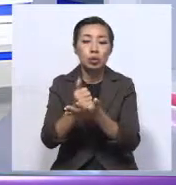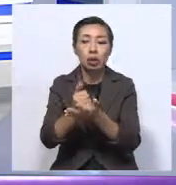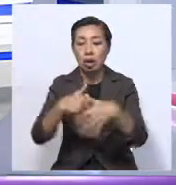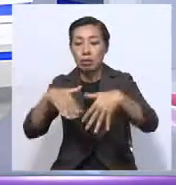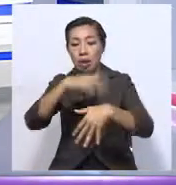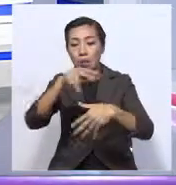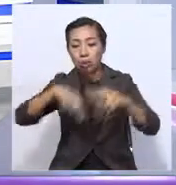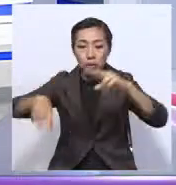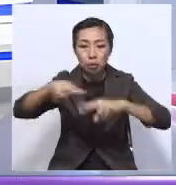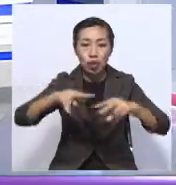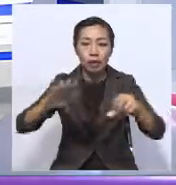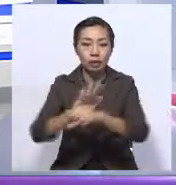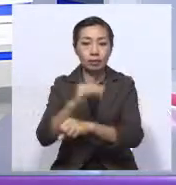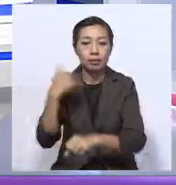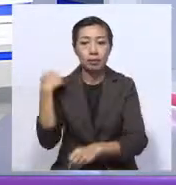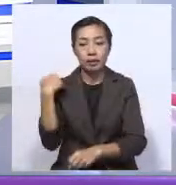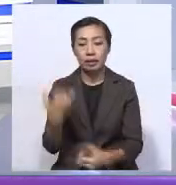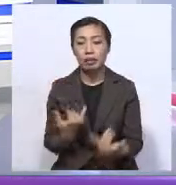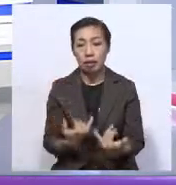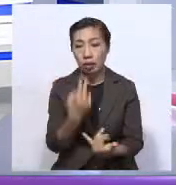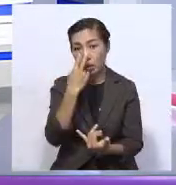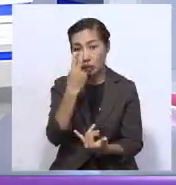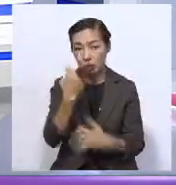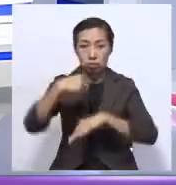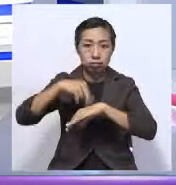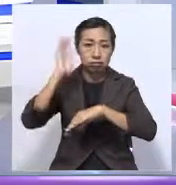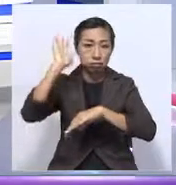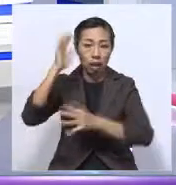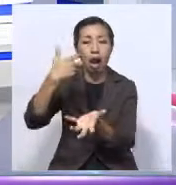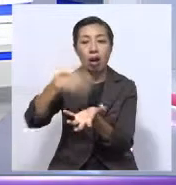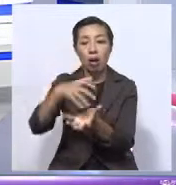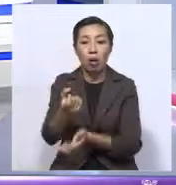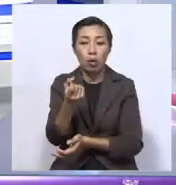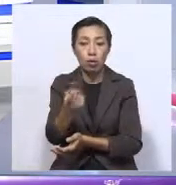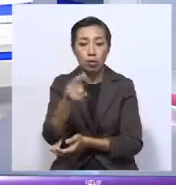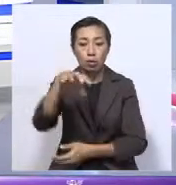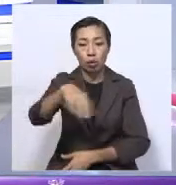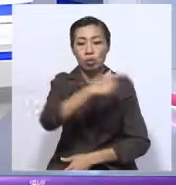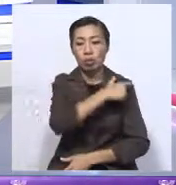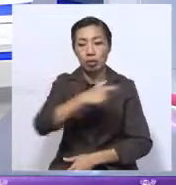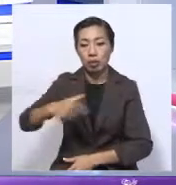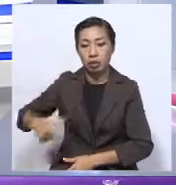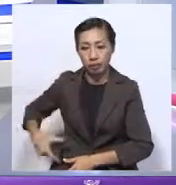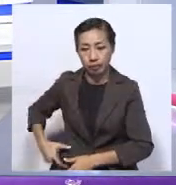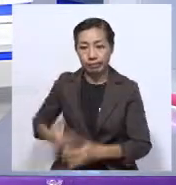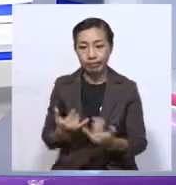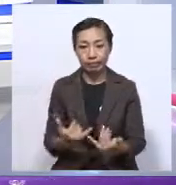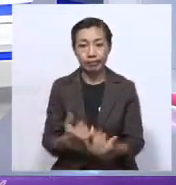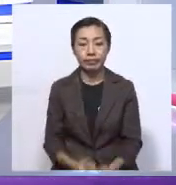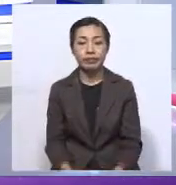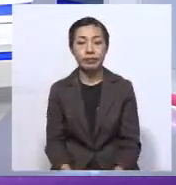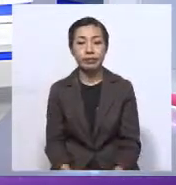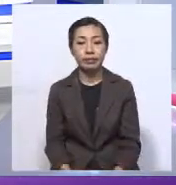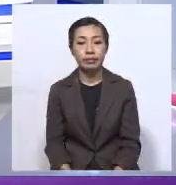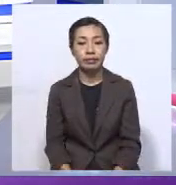ดูแลประชาชนอย่างเต็มที่ติดตามจากคุณวรรณชนกสังฆเวชรายงานจากพระลานพระราชวังดุสิตและสนามเสือป่าครับ